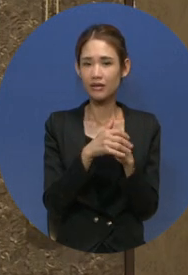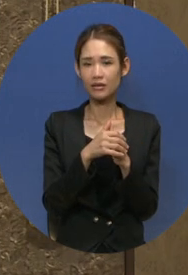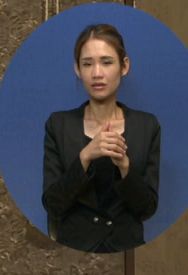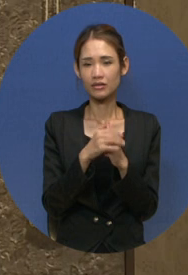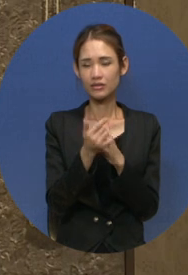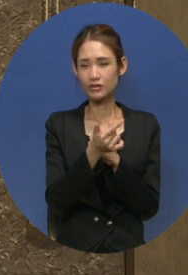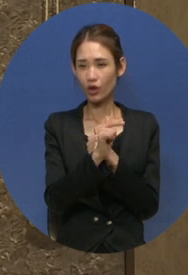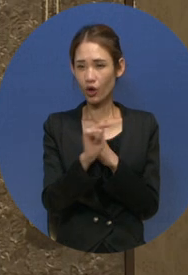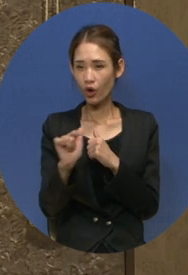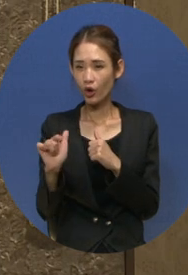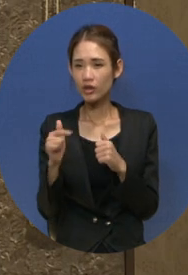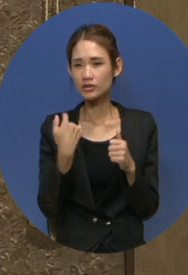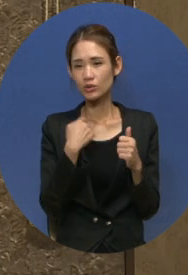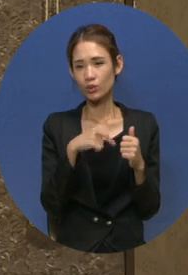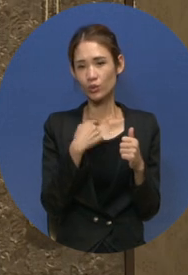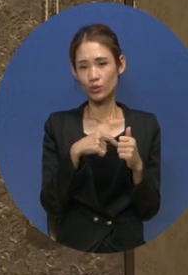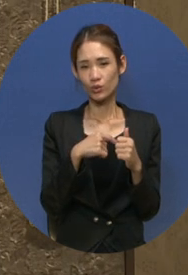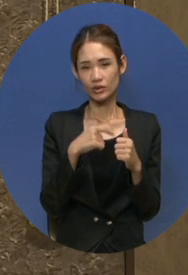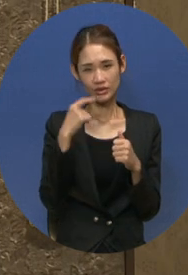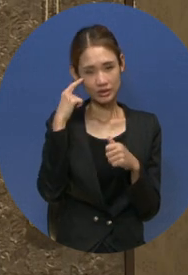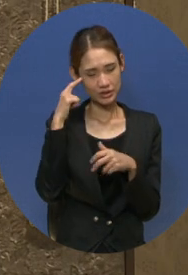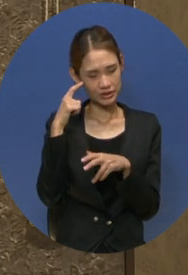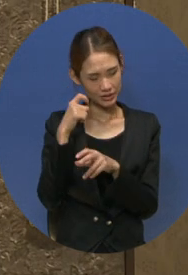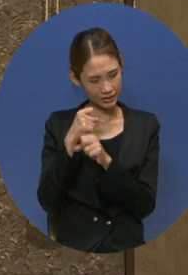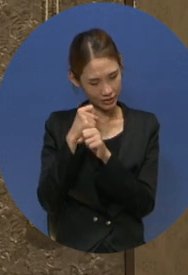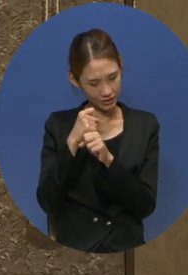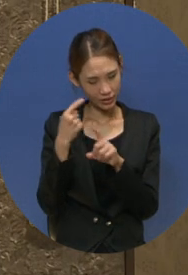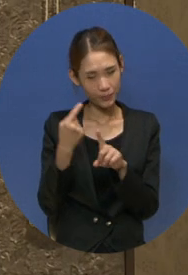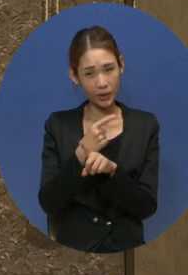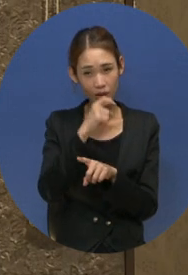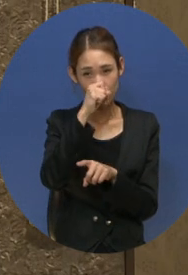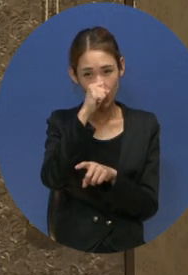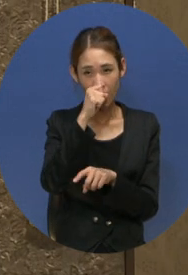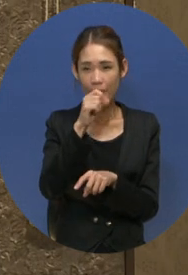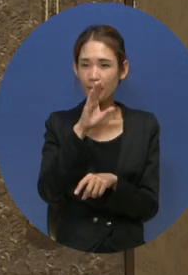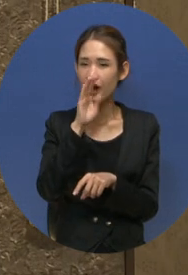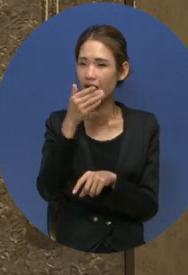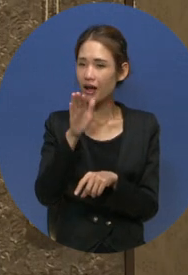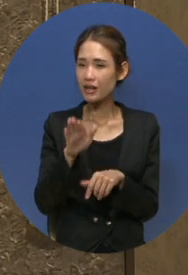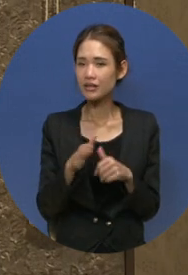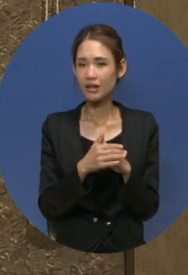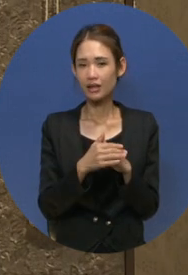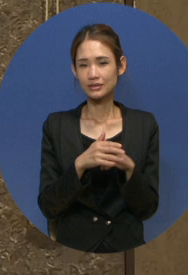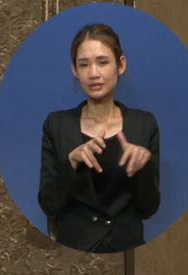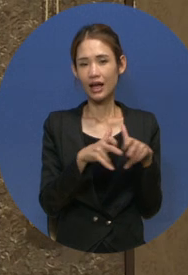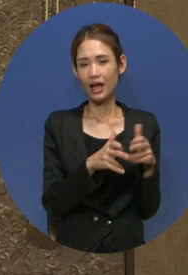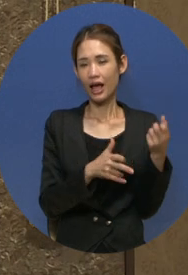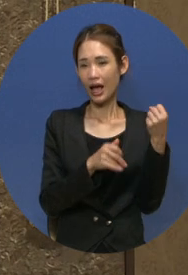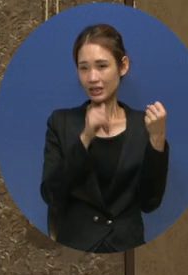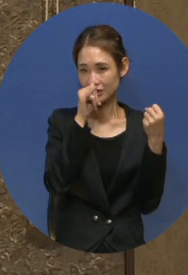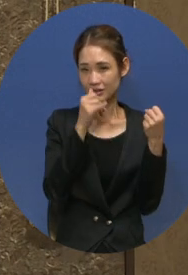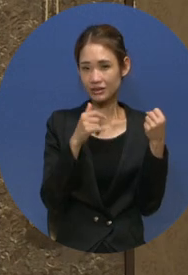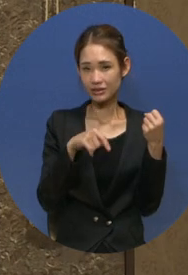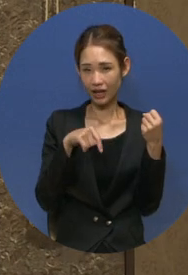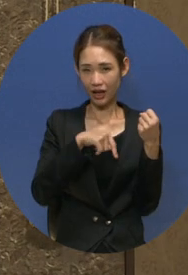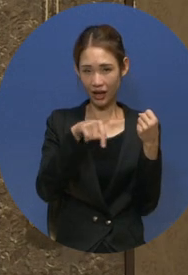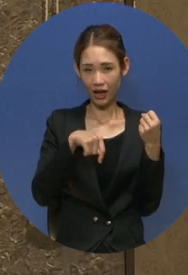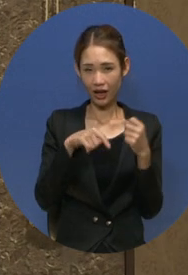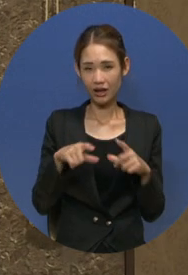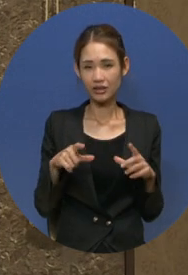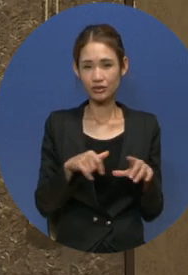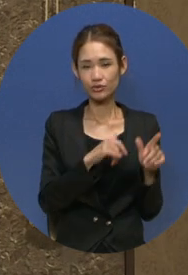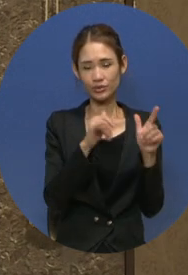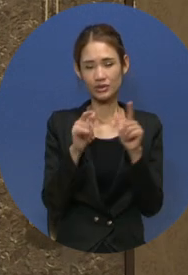이제 여러 가지 교육을 통해서 장애인에 대한 인식이 좋아졌다 하더라도 장애가 있는 분들은 자기가 사는 그 지역